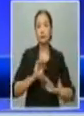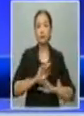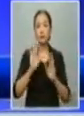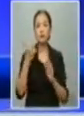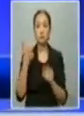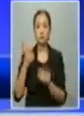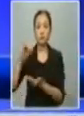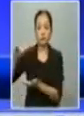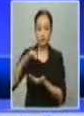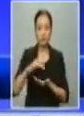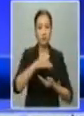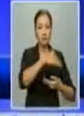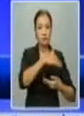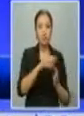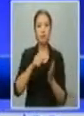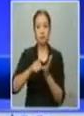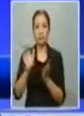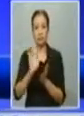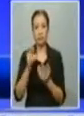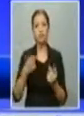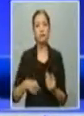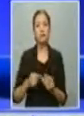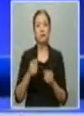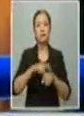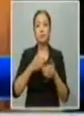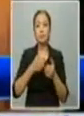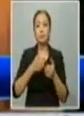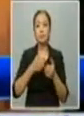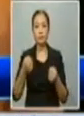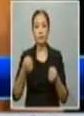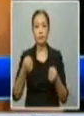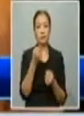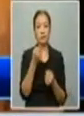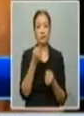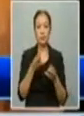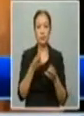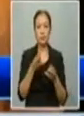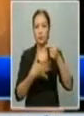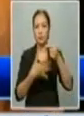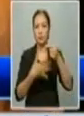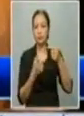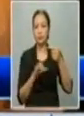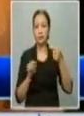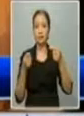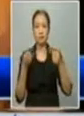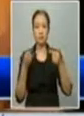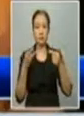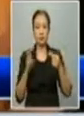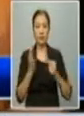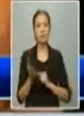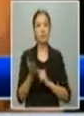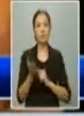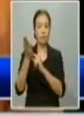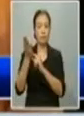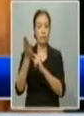และขายต่อและการขยายเวลาให้วีซ่านักธุรกิจรวมประมาณ 15-16 มาตรการซึ่งจะเสนอครม.ภายใน3สัปดาห์นะ